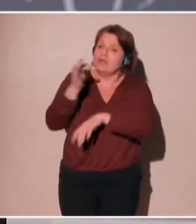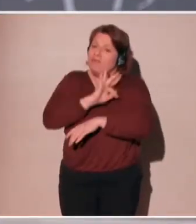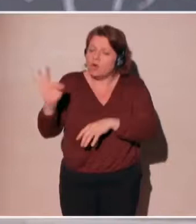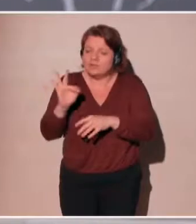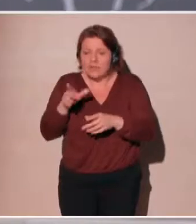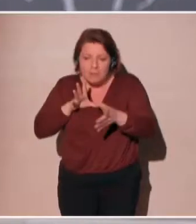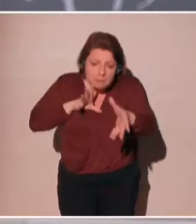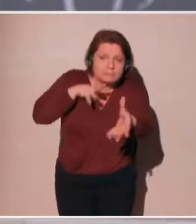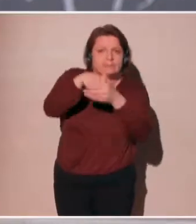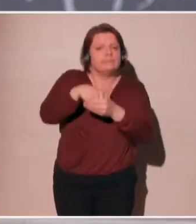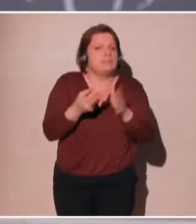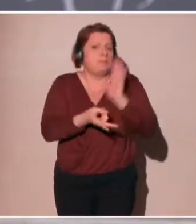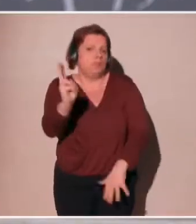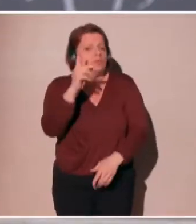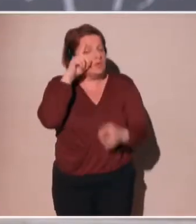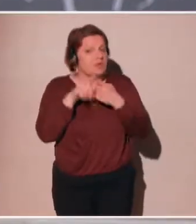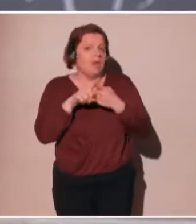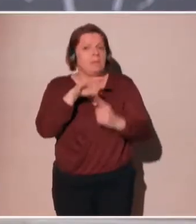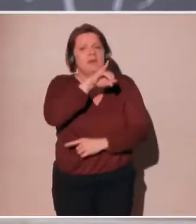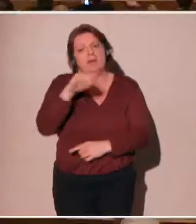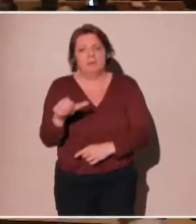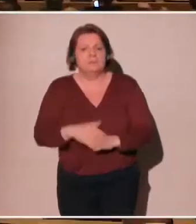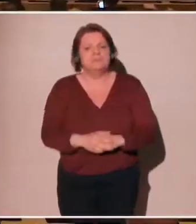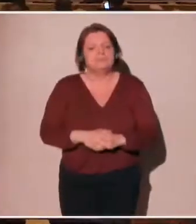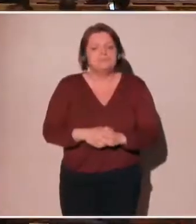qui s'impliquent dans le domaine de l'intelligence artificielle.